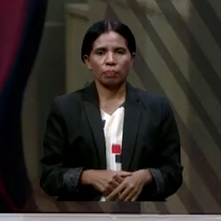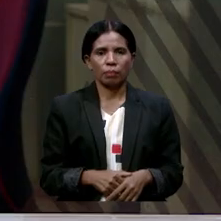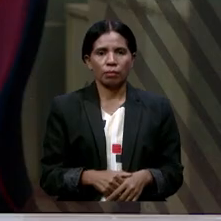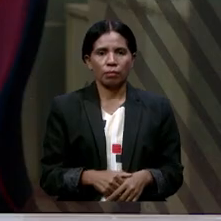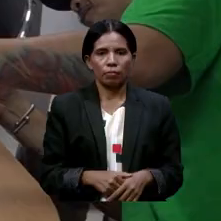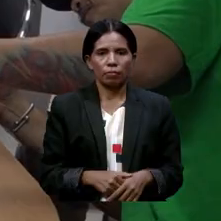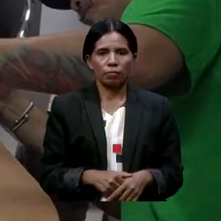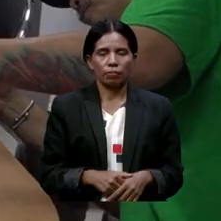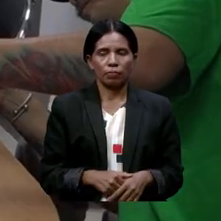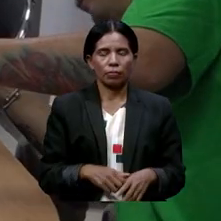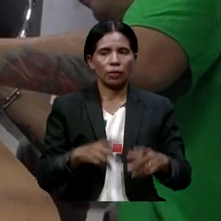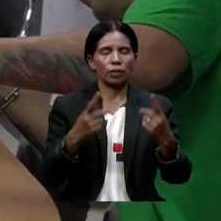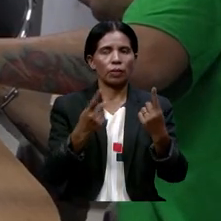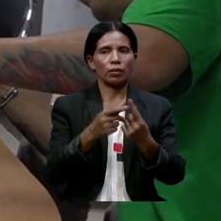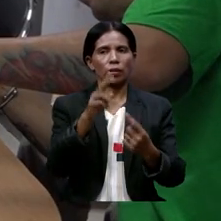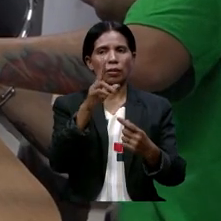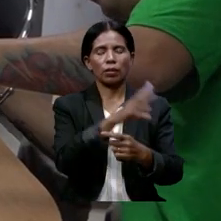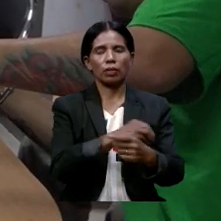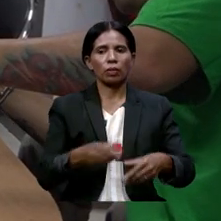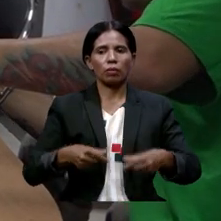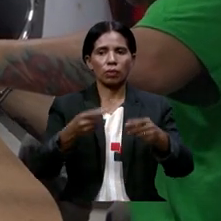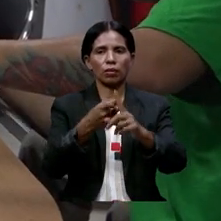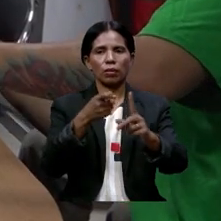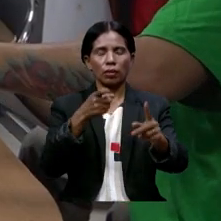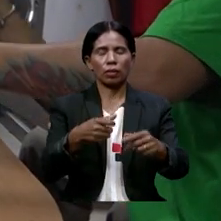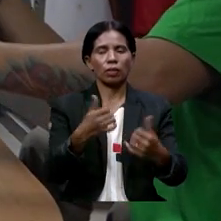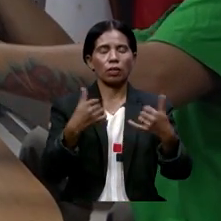Saudi Mak